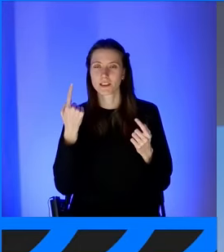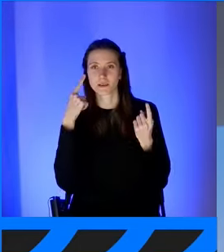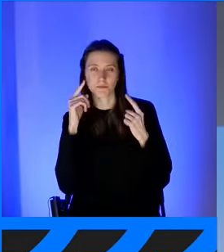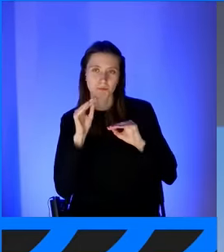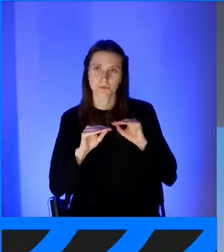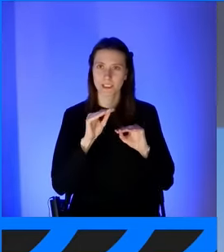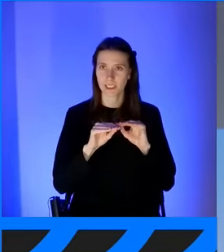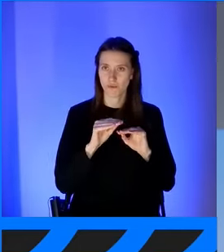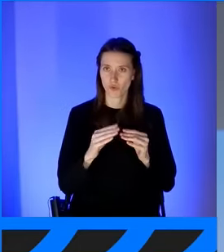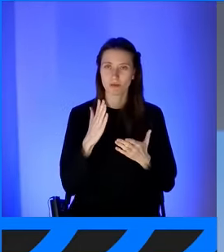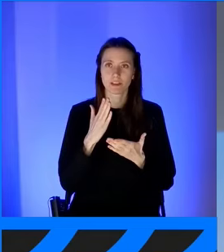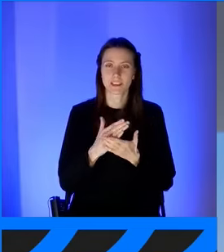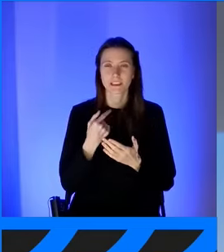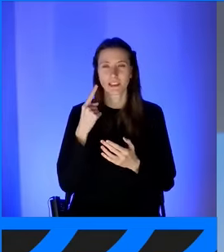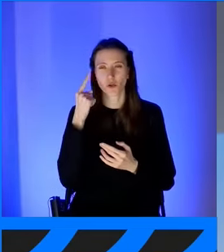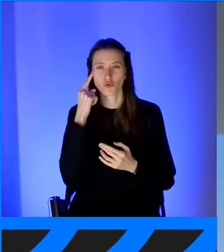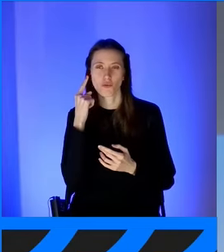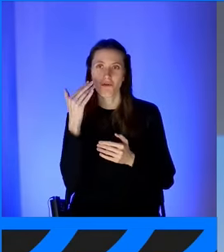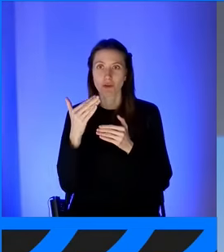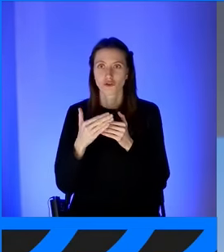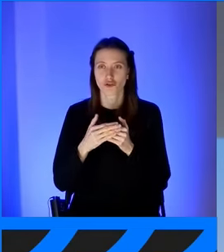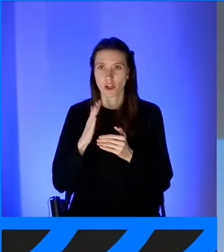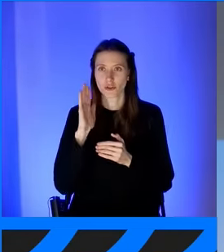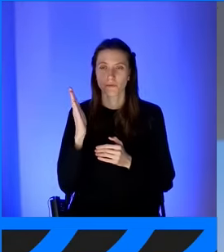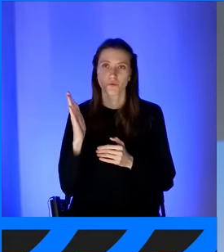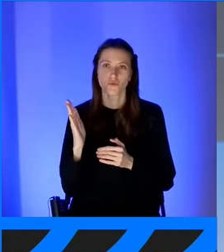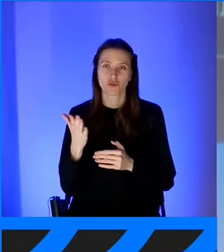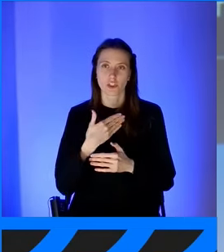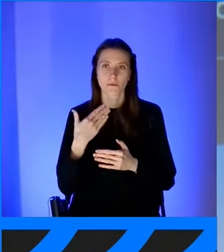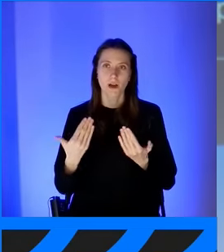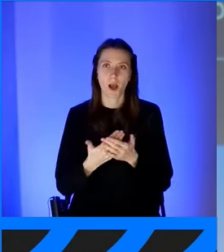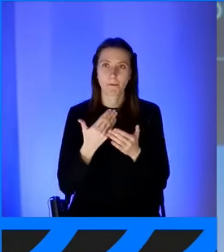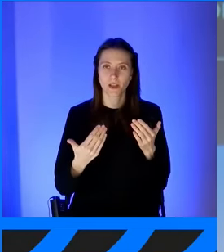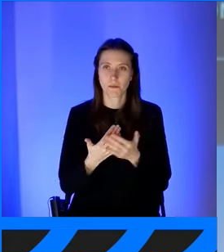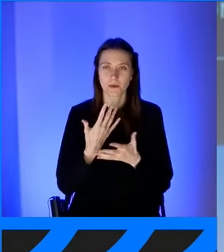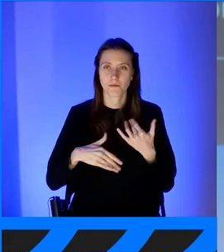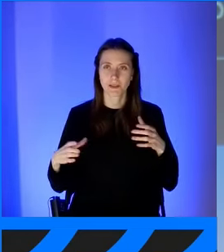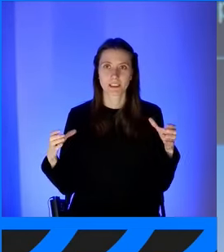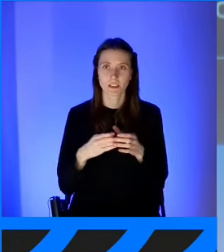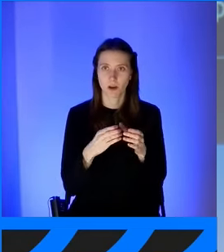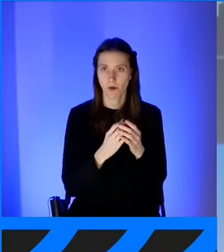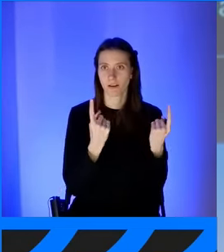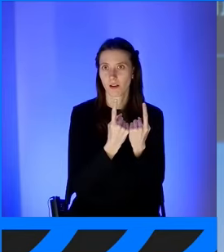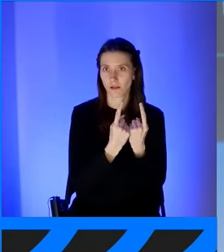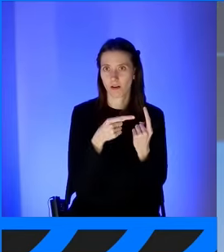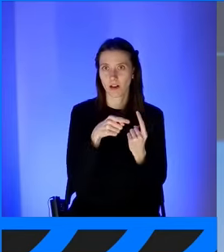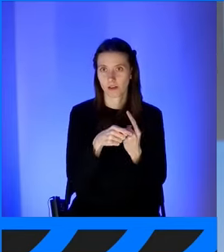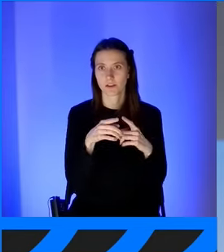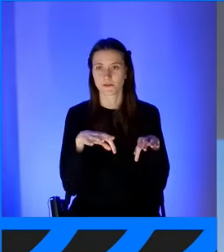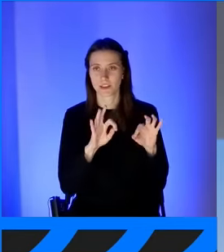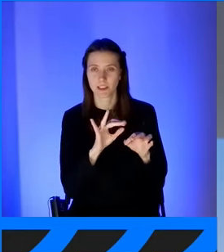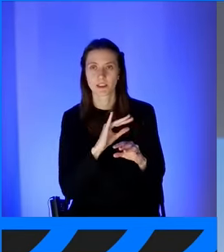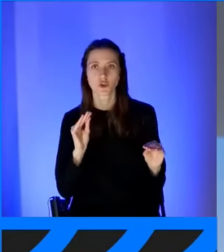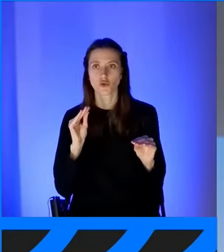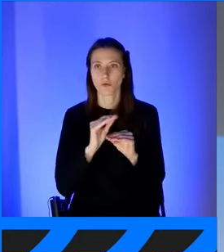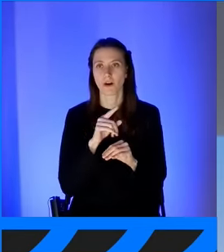думаю, что в ближайшее будущее мы обновим SDK вместе с командой одноклассников и добавим